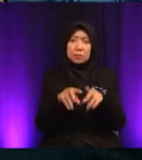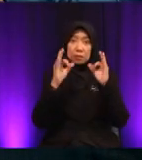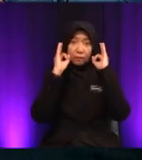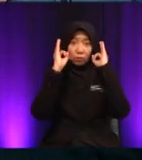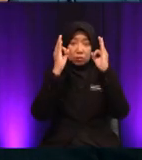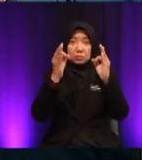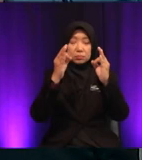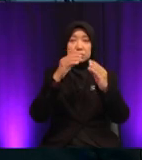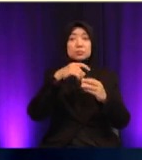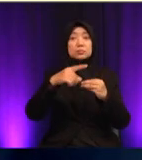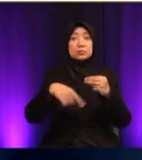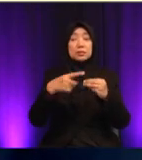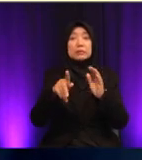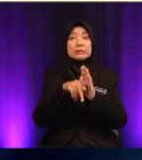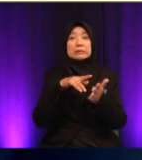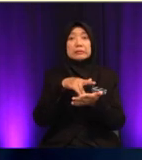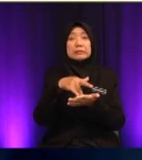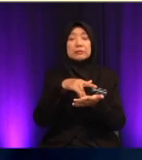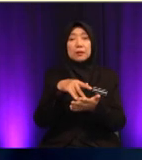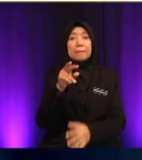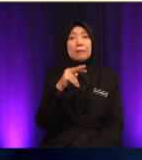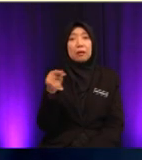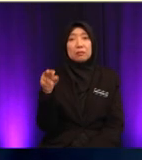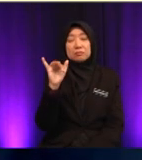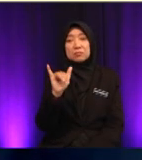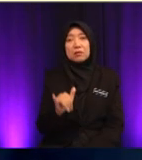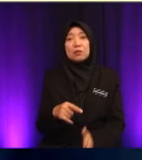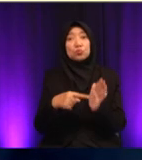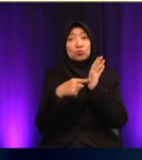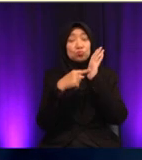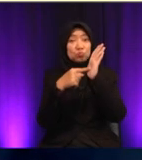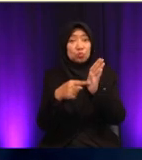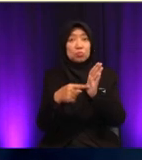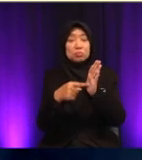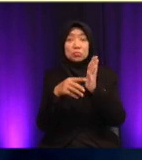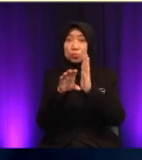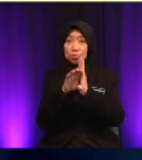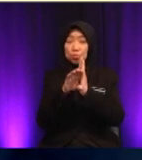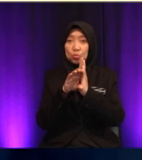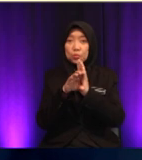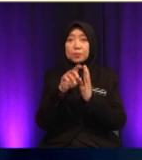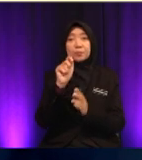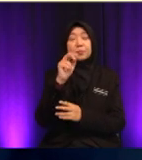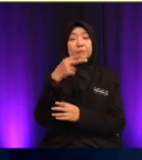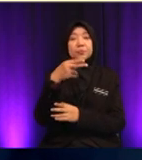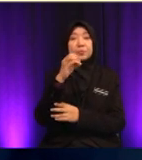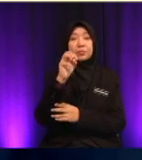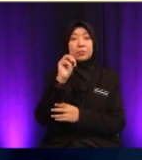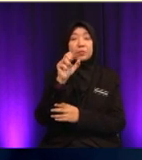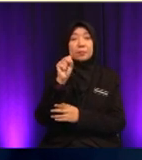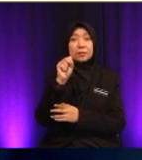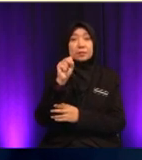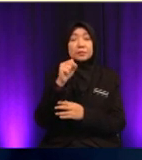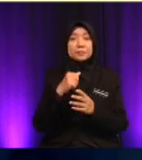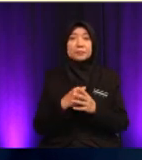tentang kelemahan-kelemahan-kelemahan yang ditunjukkan Oke contoh Thomas yang yang sangat terkenal dengan eksperimen